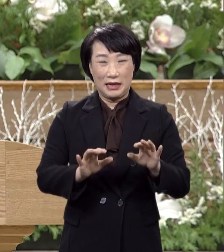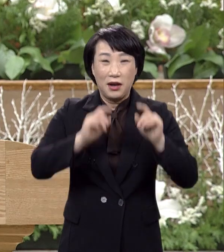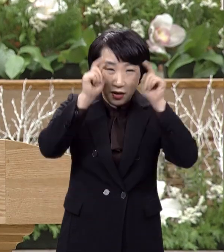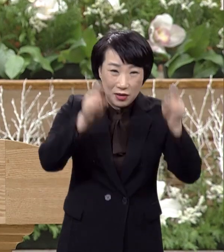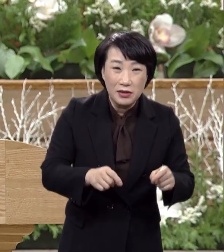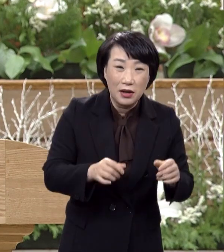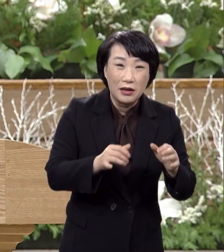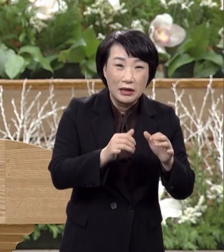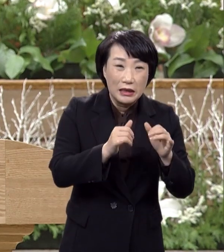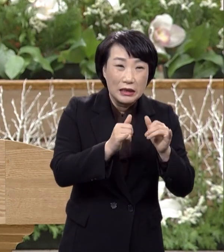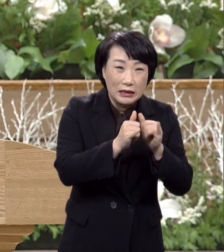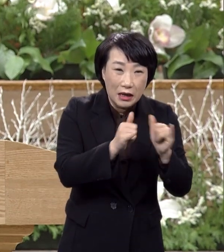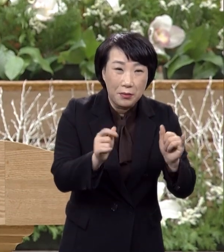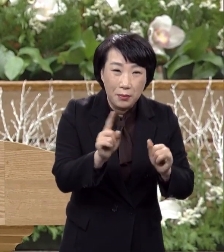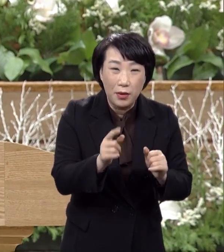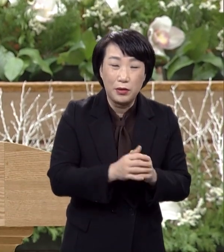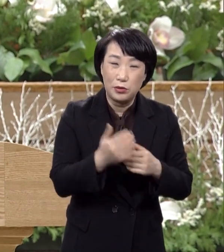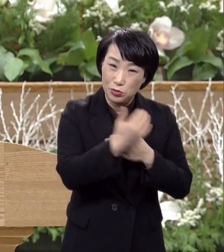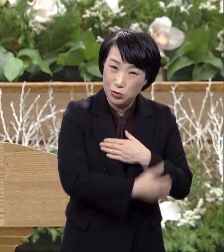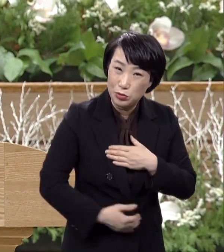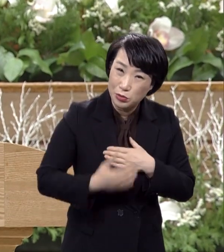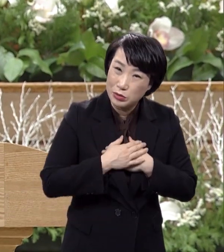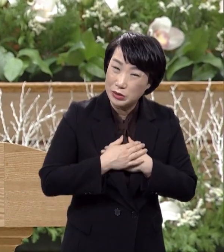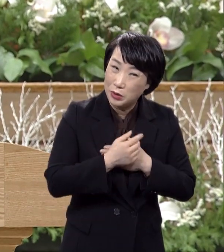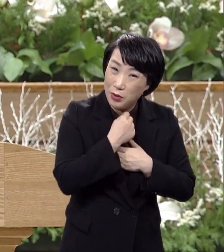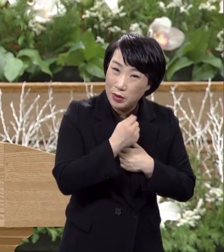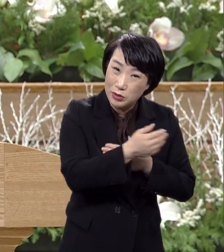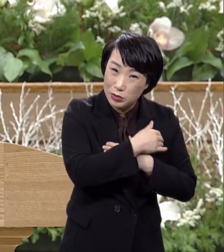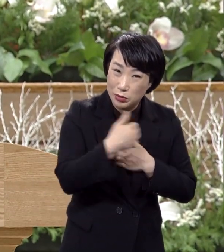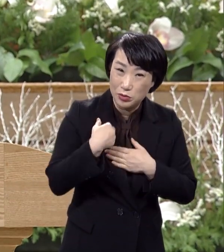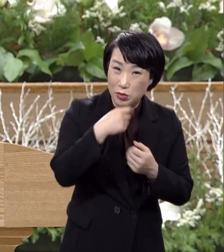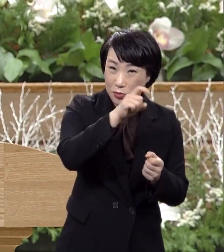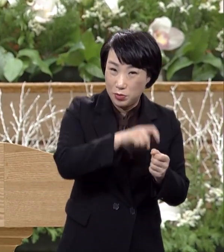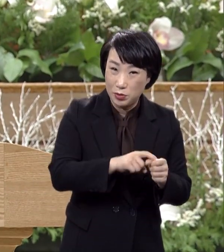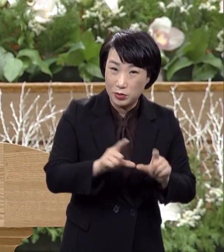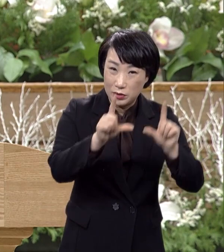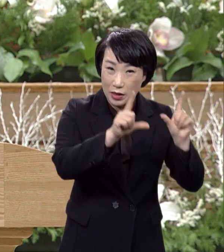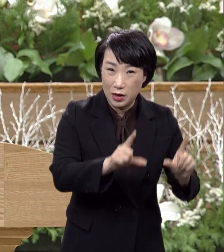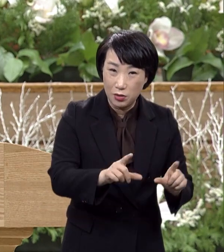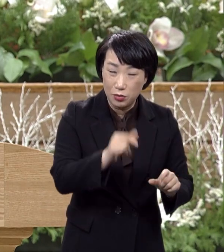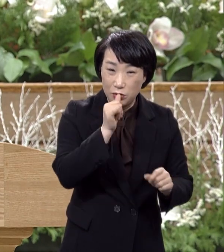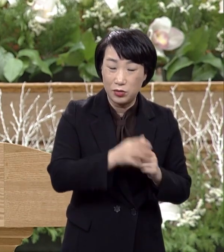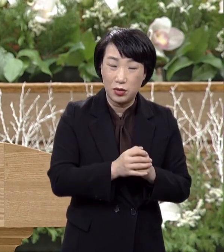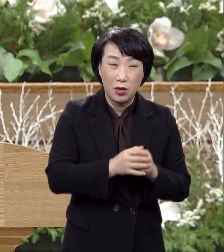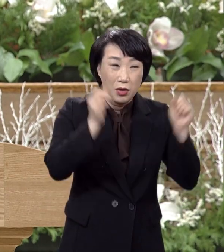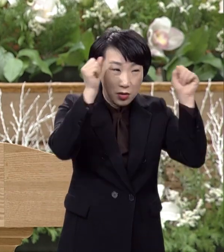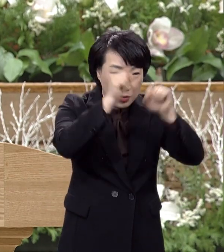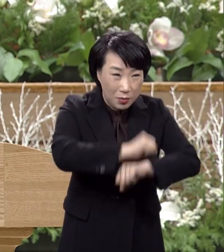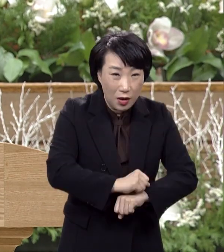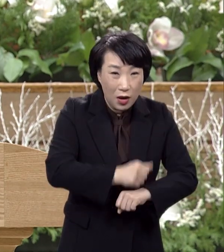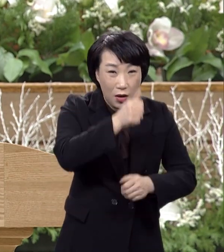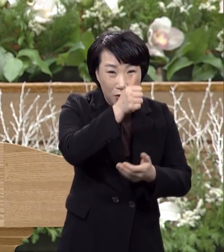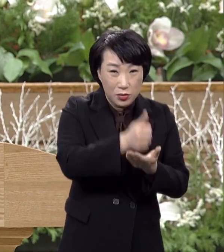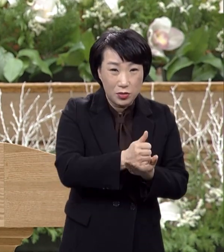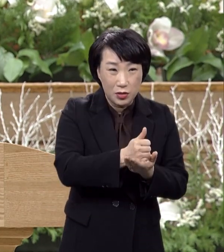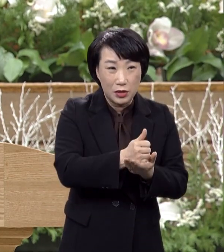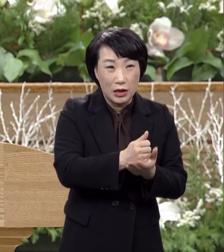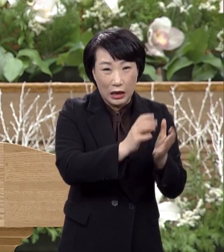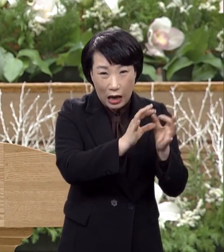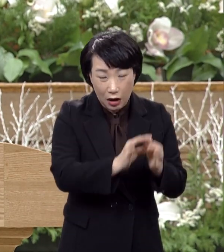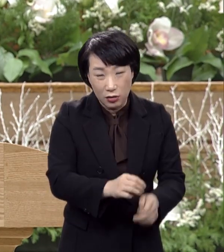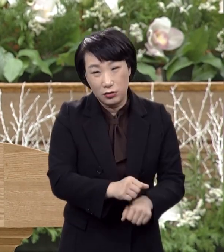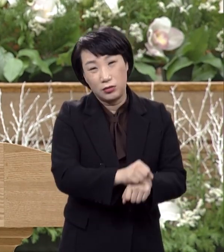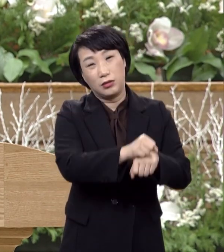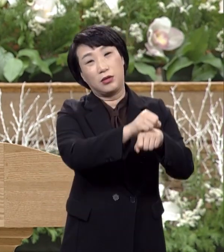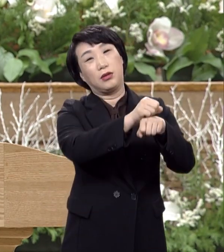어리석은 인생은 육신의 욕구 충족을 위해서 멸망할 죄를